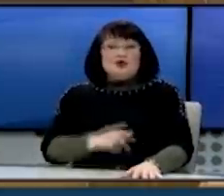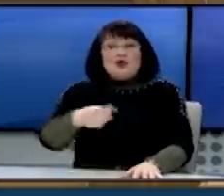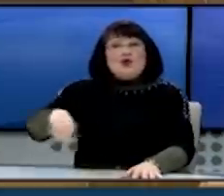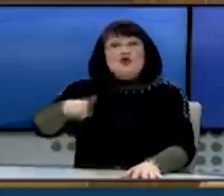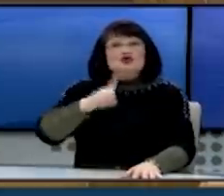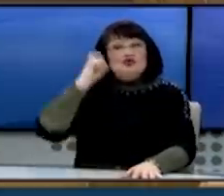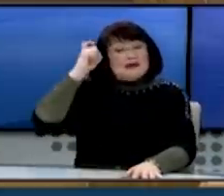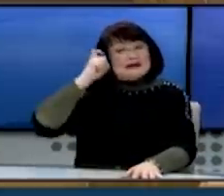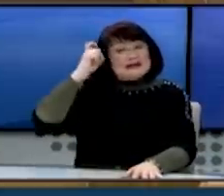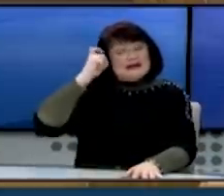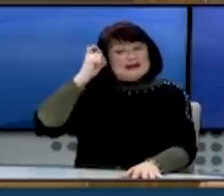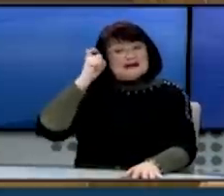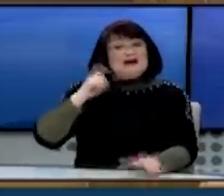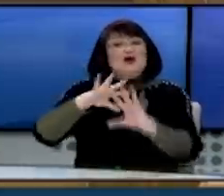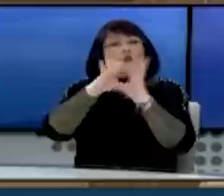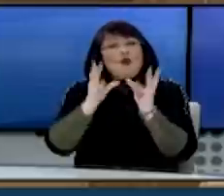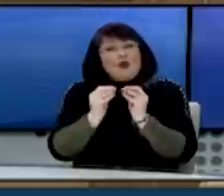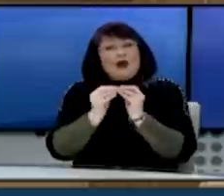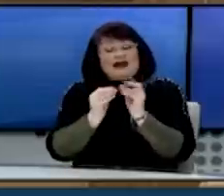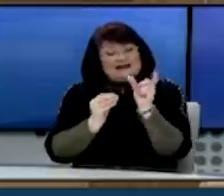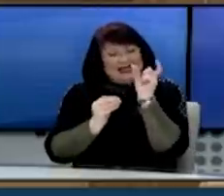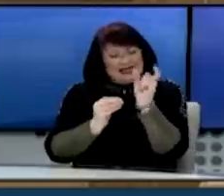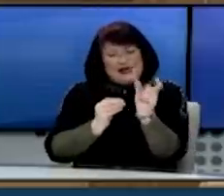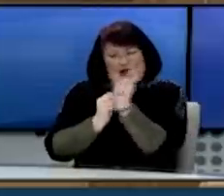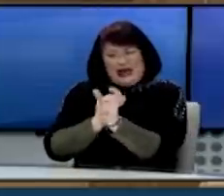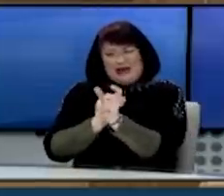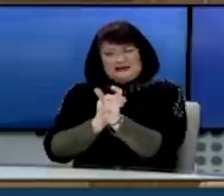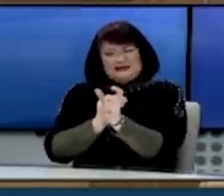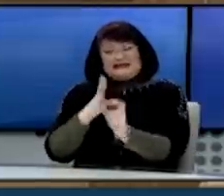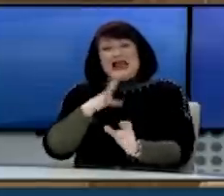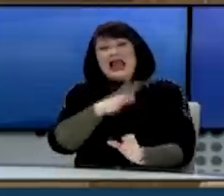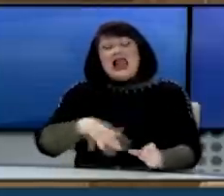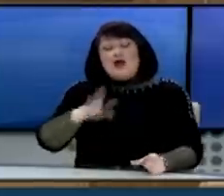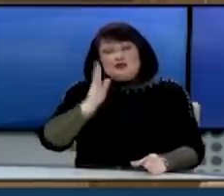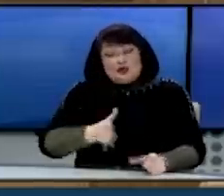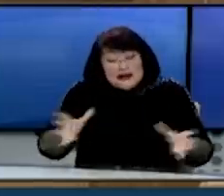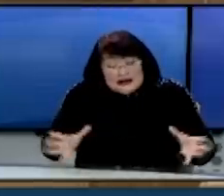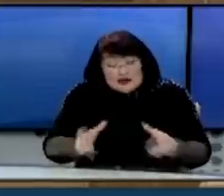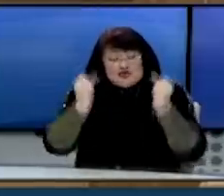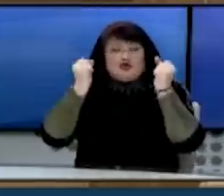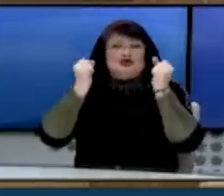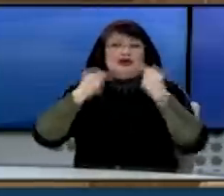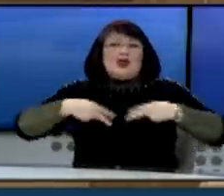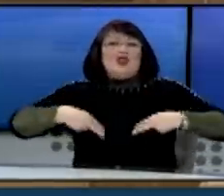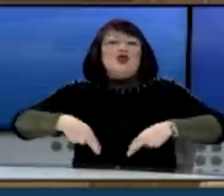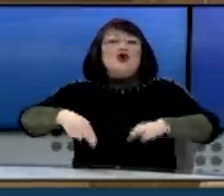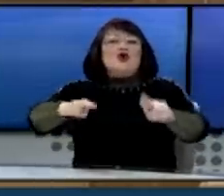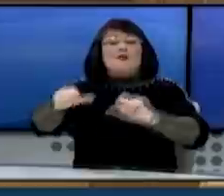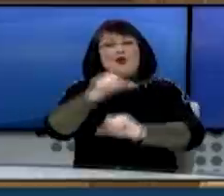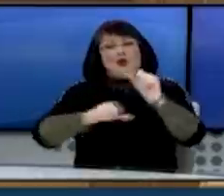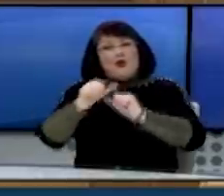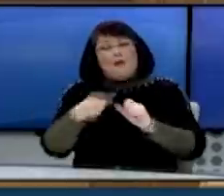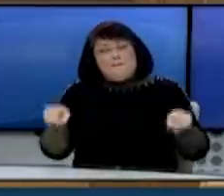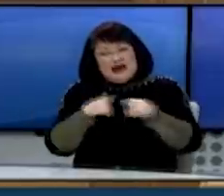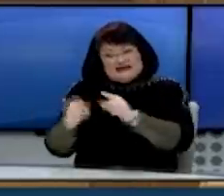σας ότι αυτές οι δύο απλές κουβέντες ο λαός μπορεί να σώσει το λαό στο δρόμο της ανατροπής με συμπόρευση